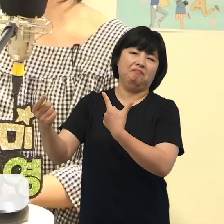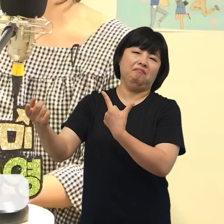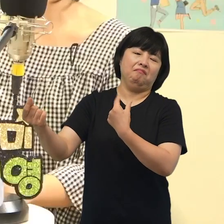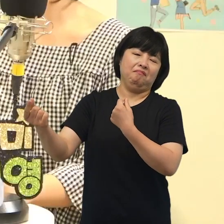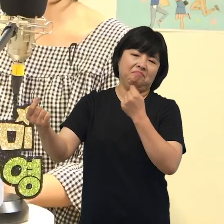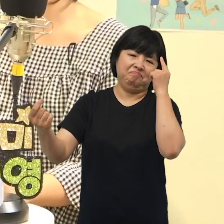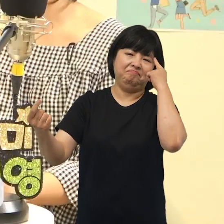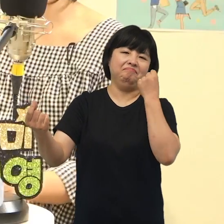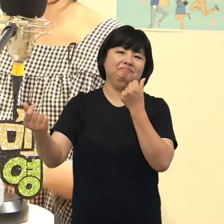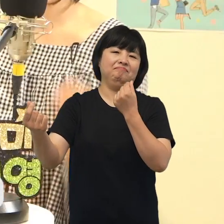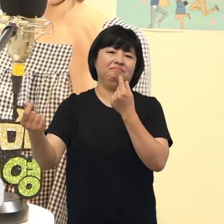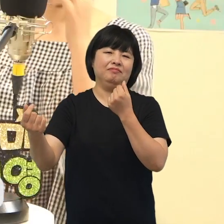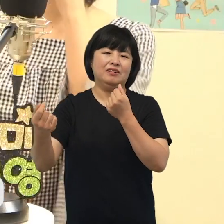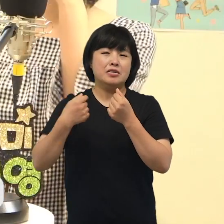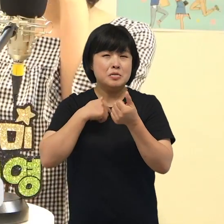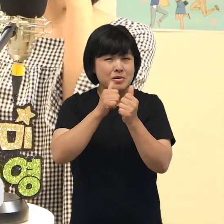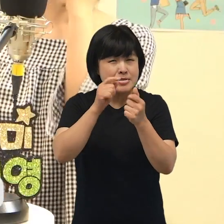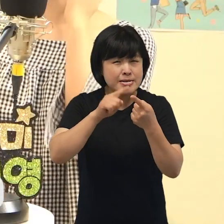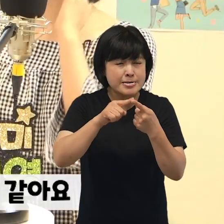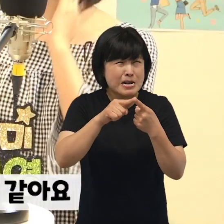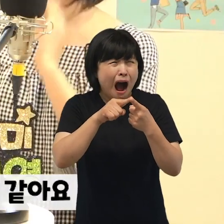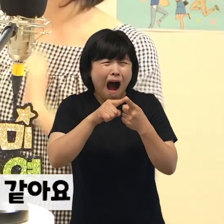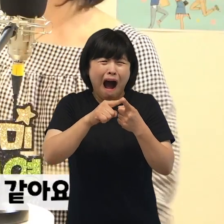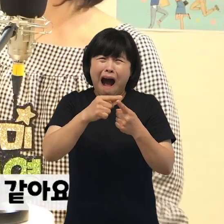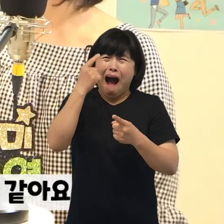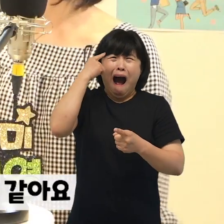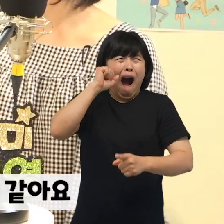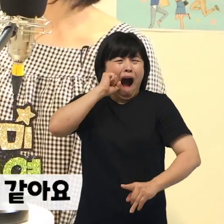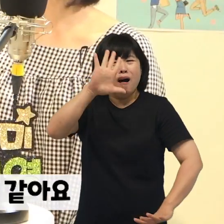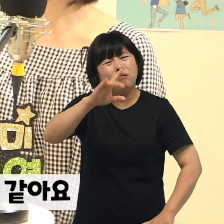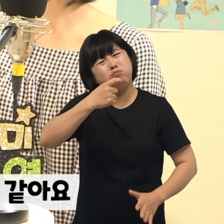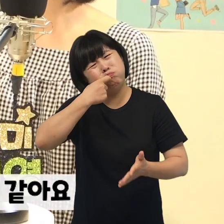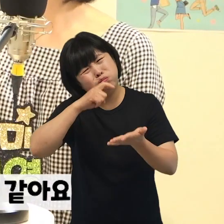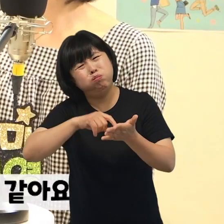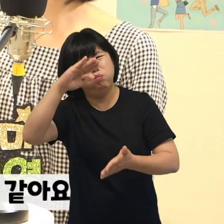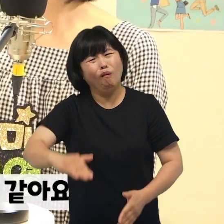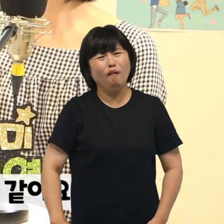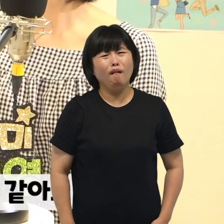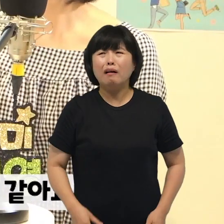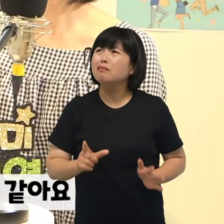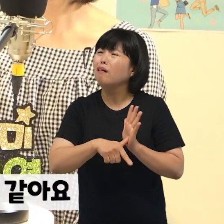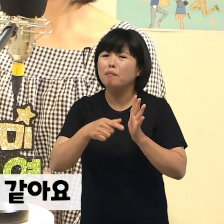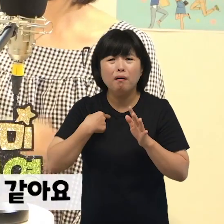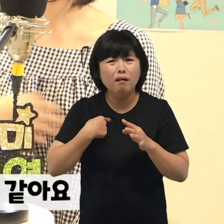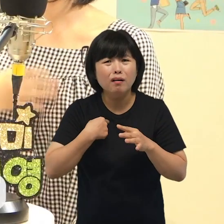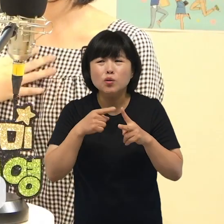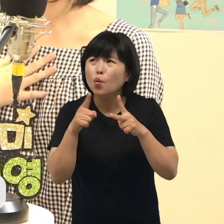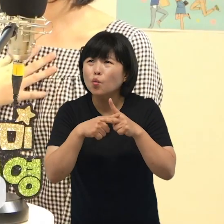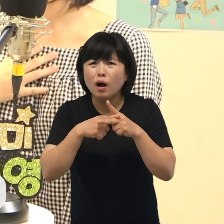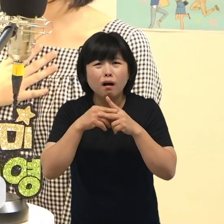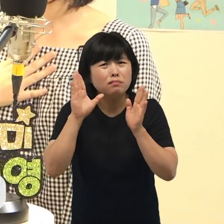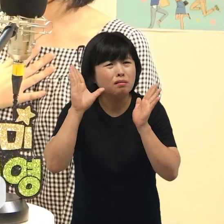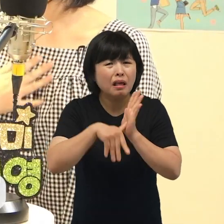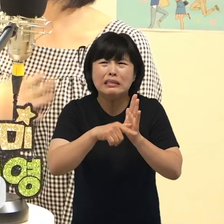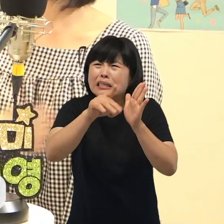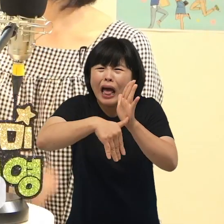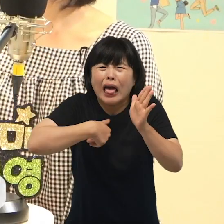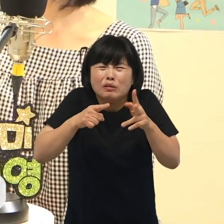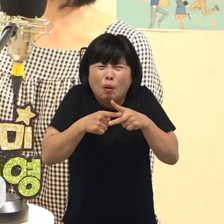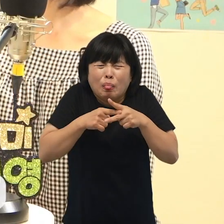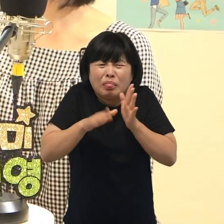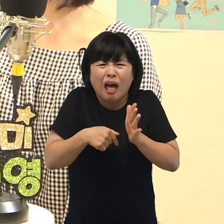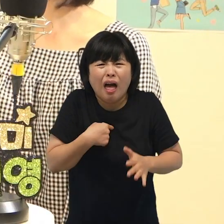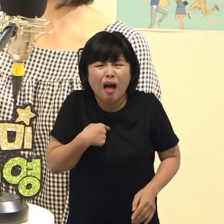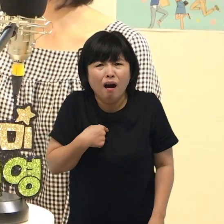같습니다. 저도 정현님과 비슷하게 그 주식에 대한 진입 장벽이 되게 낮아진 것 같아요. 저는 정말 저